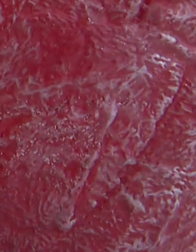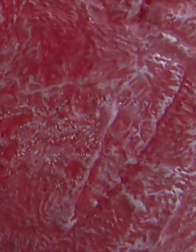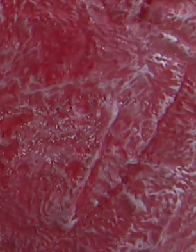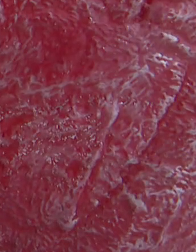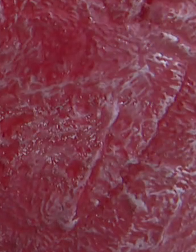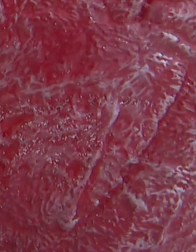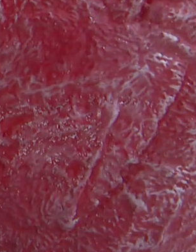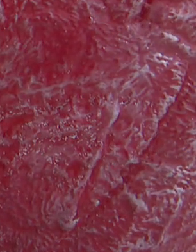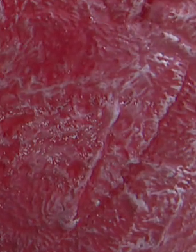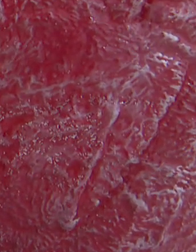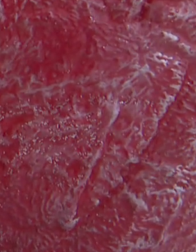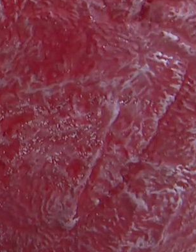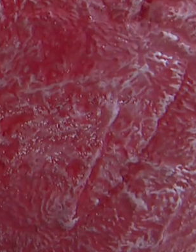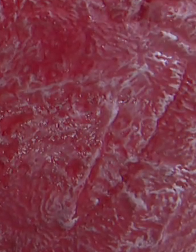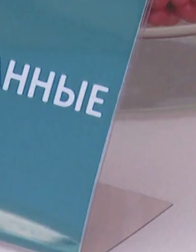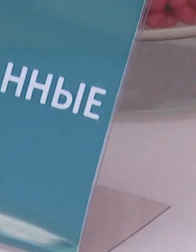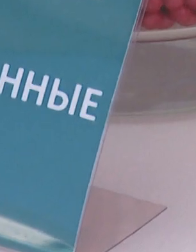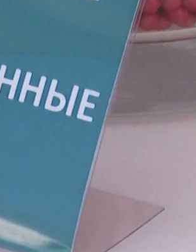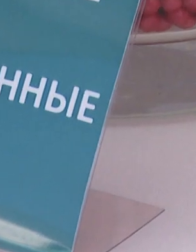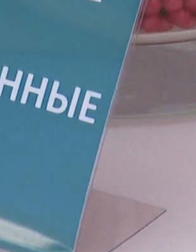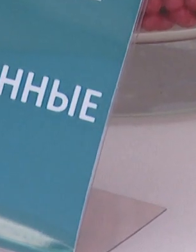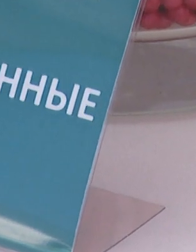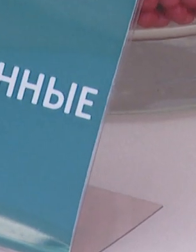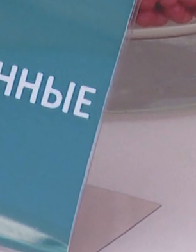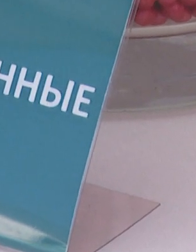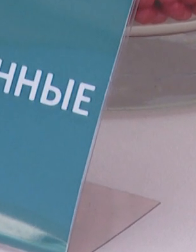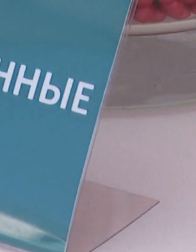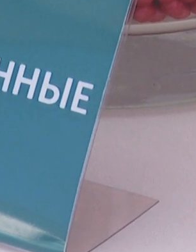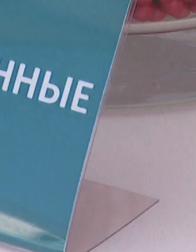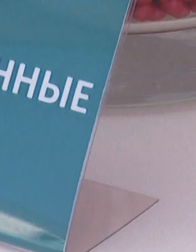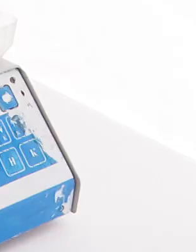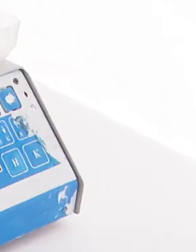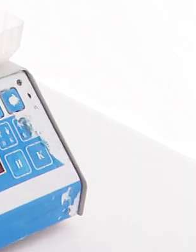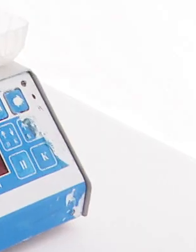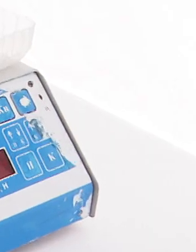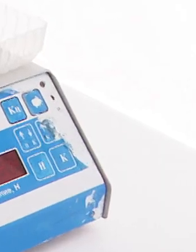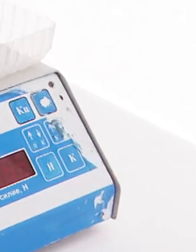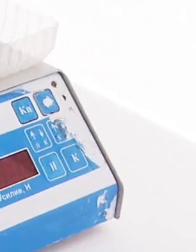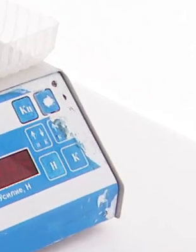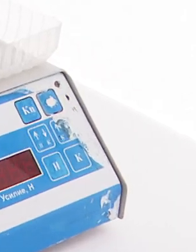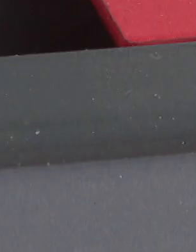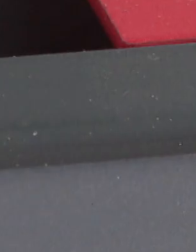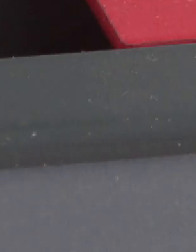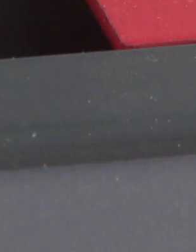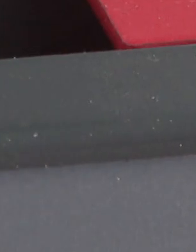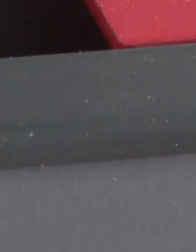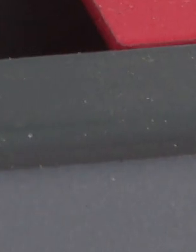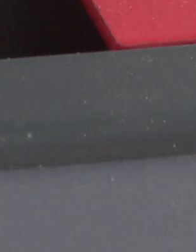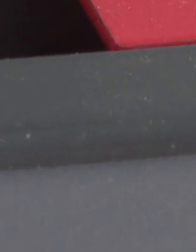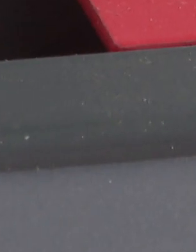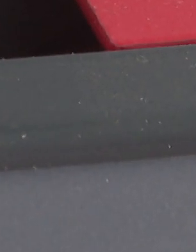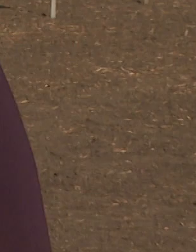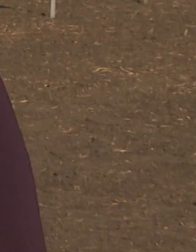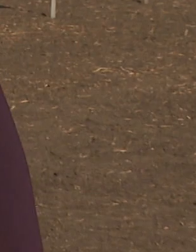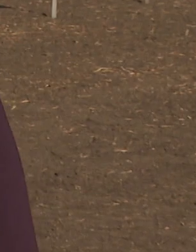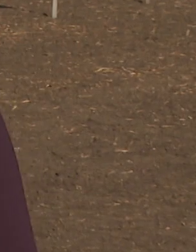селекционные процессы, а главное – сохранить и даже улучшить качество растений. К примеру, сахаристость, урожайность, устойчивость к корневым